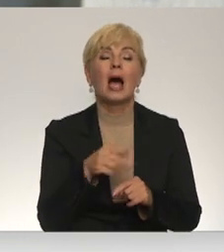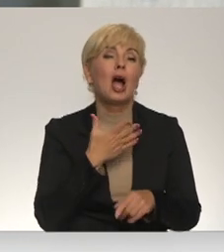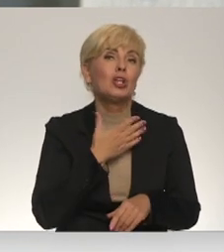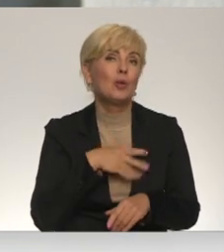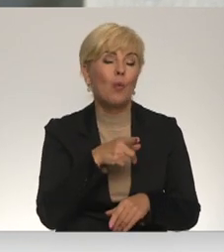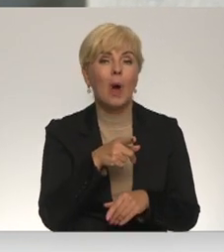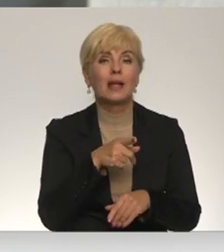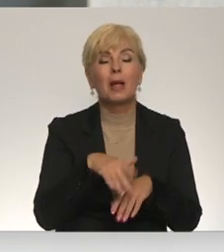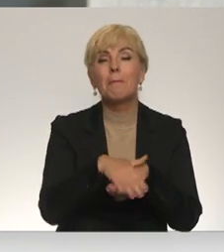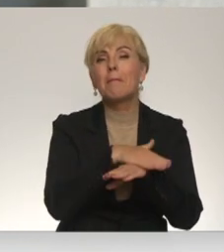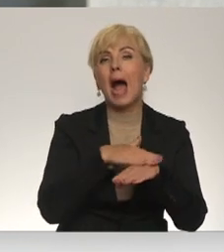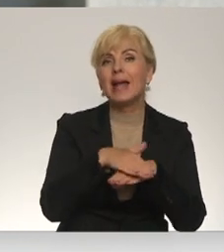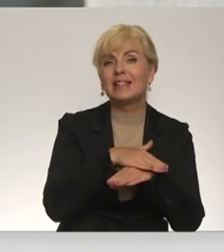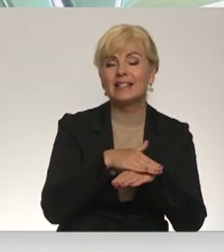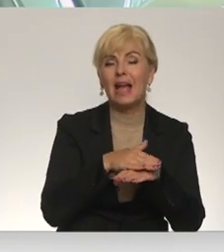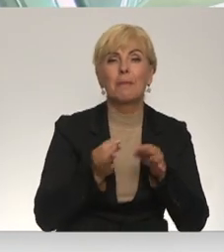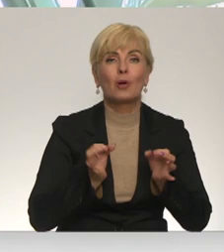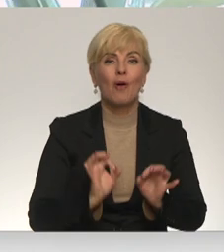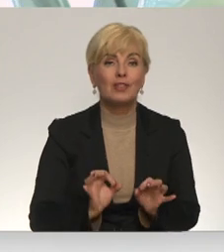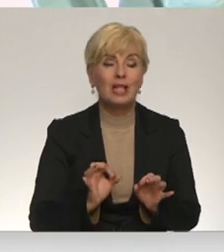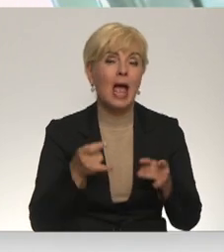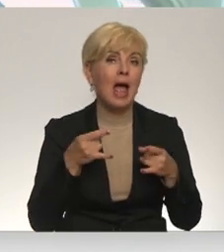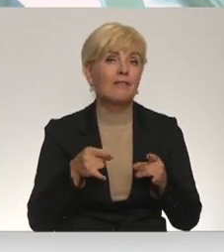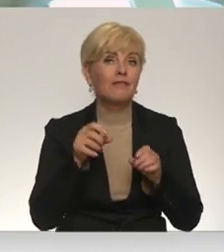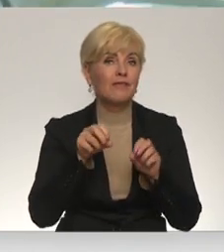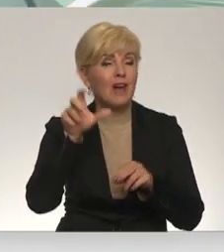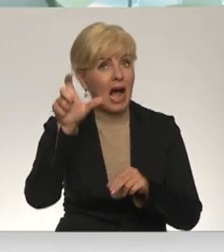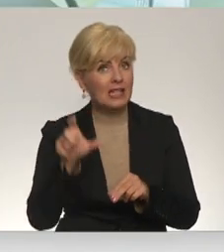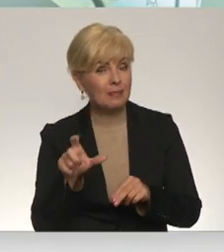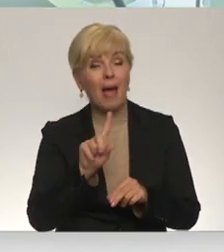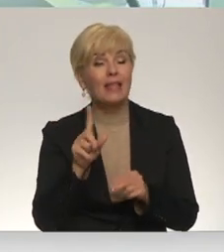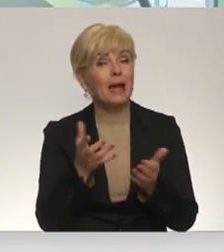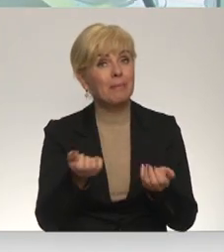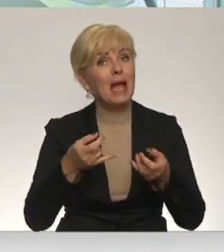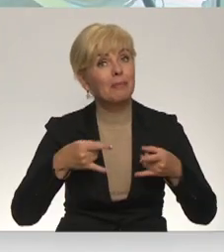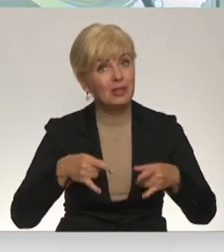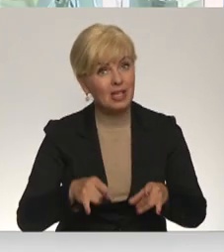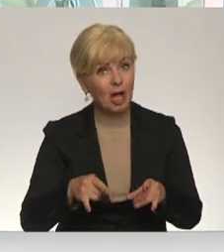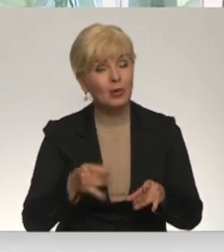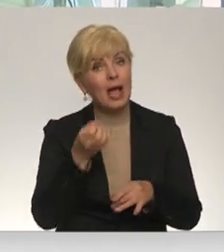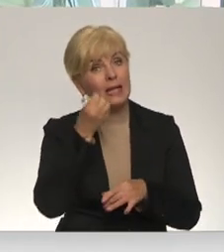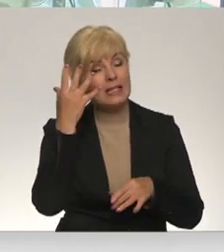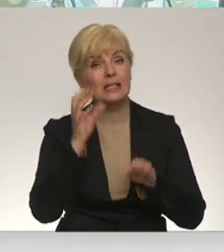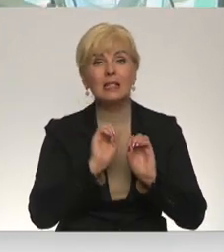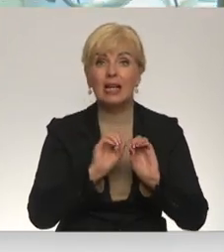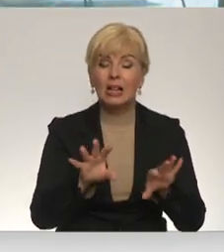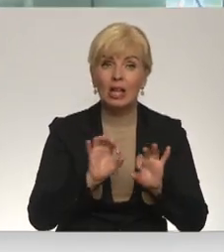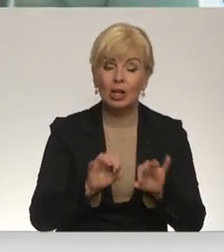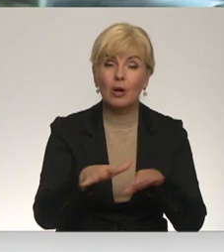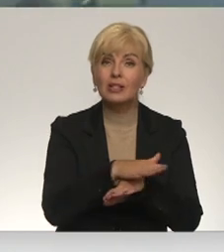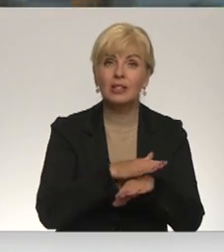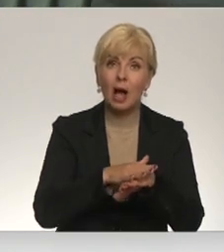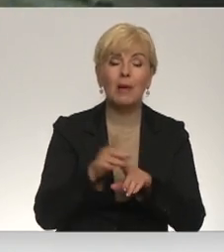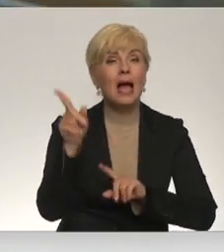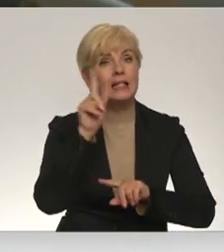ļoti maģiska profesija. Vecmātes uzdevums ir ne tikai pieņemt dzemdības, bet arī izglītot sabiedrību seksuāli